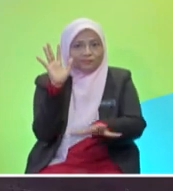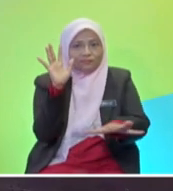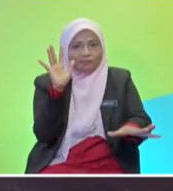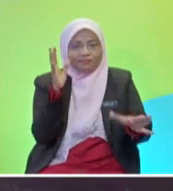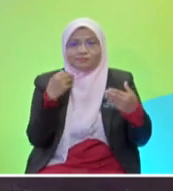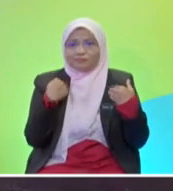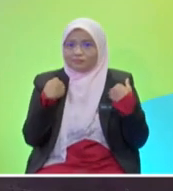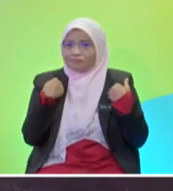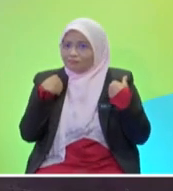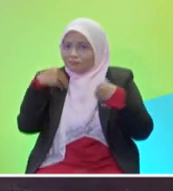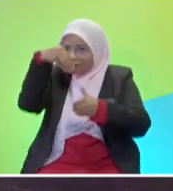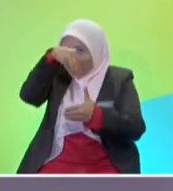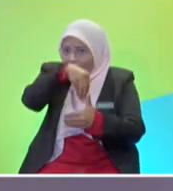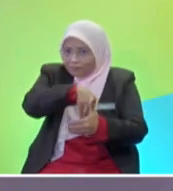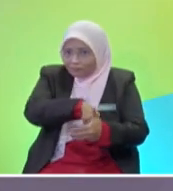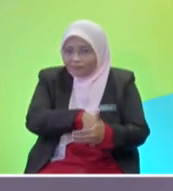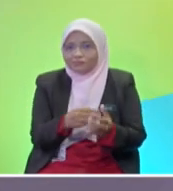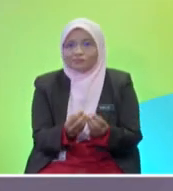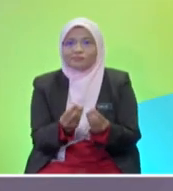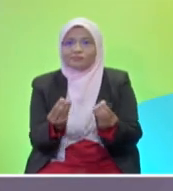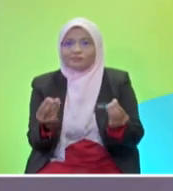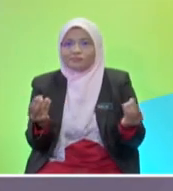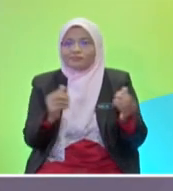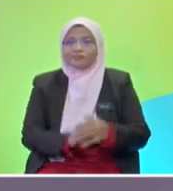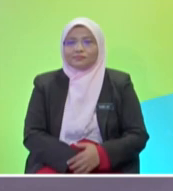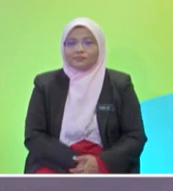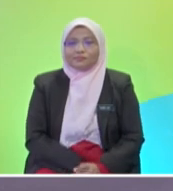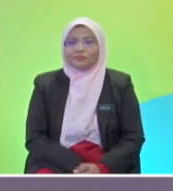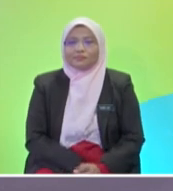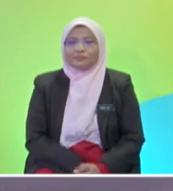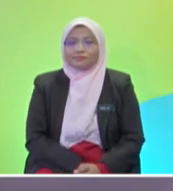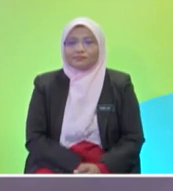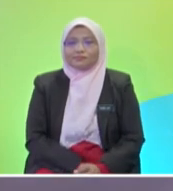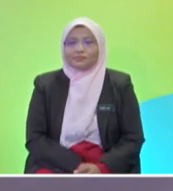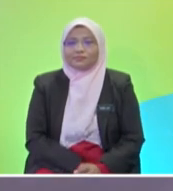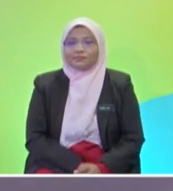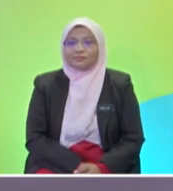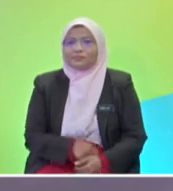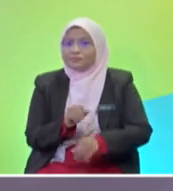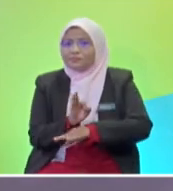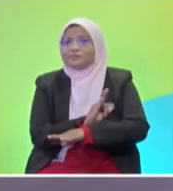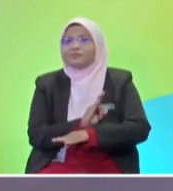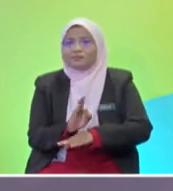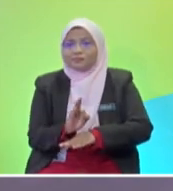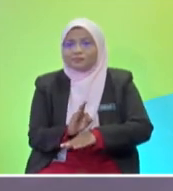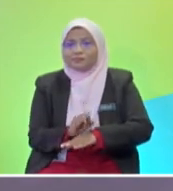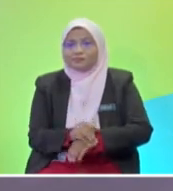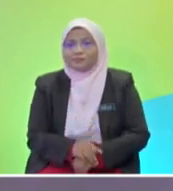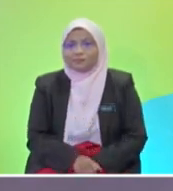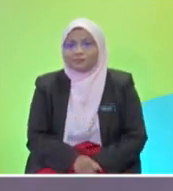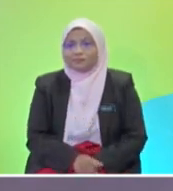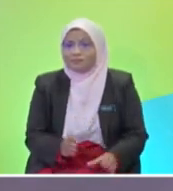dalam tanah. Betul. Okey, boleh letak kat situ. Baiklah, biar akan tampakkan fungsi di sini. Dia di antara dia menyerap